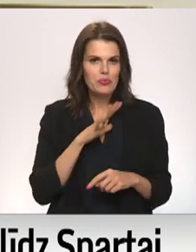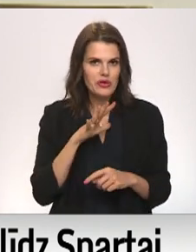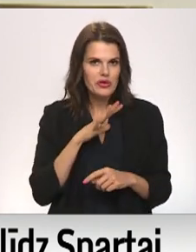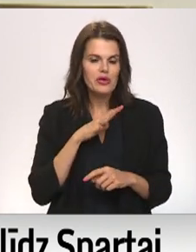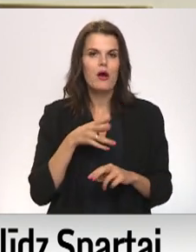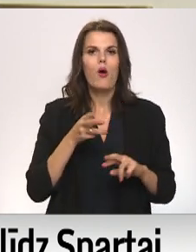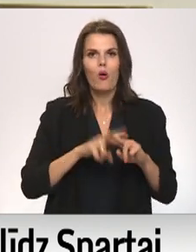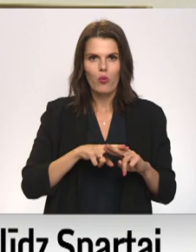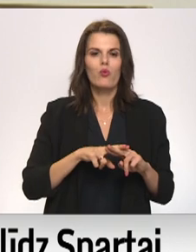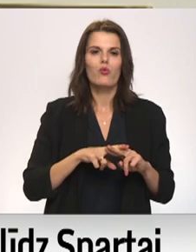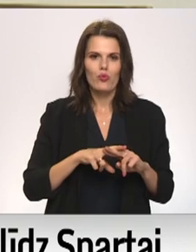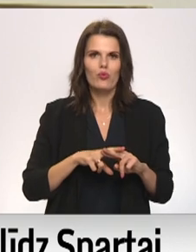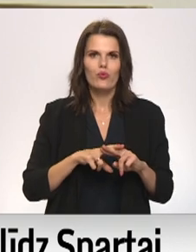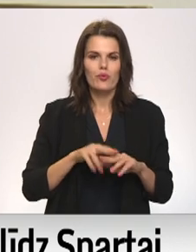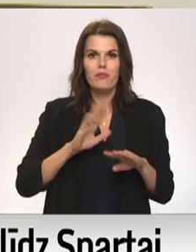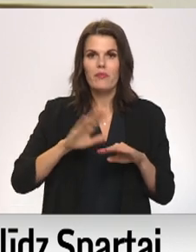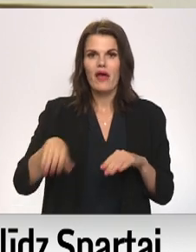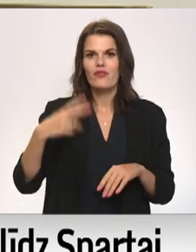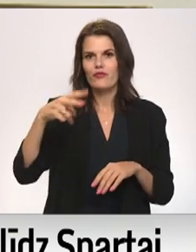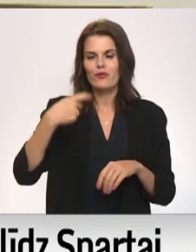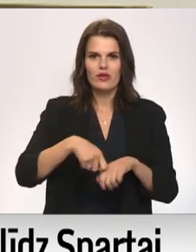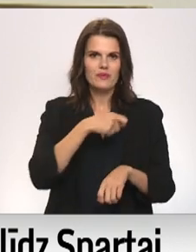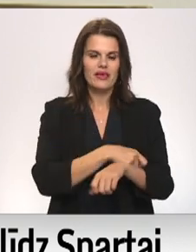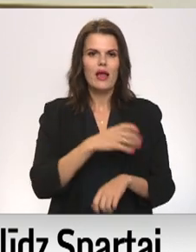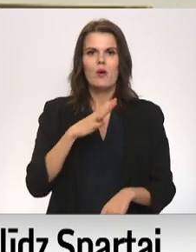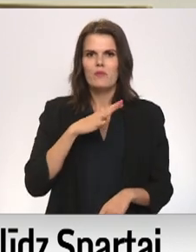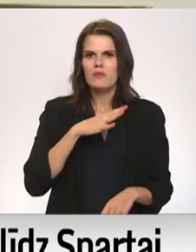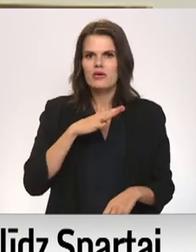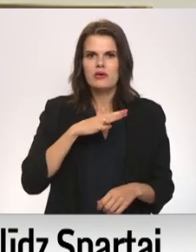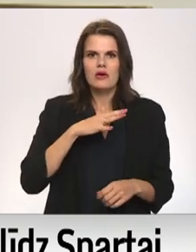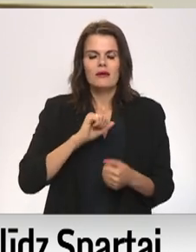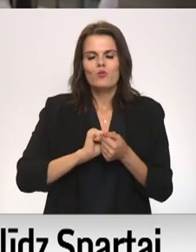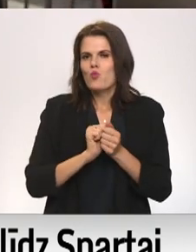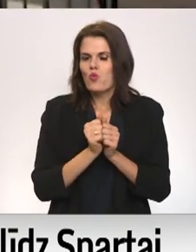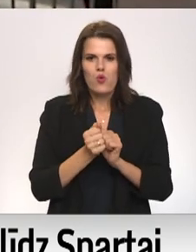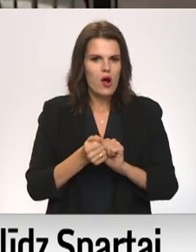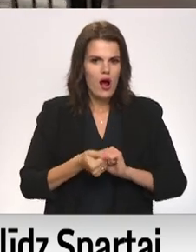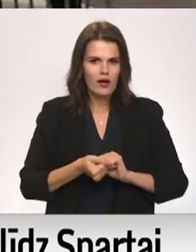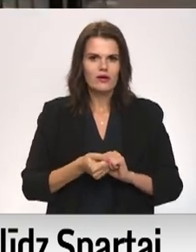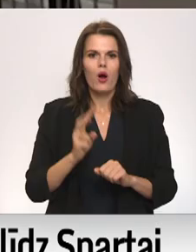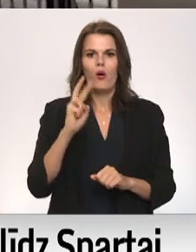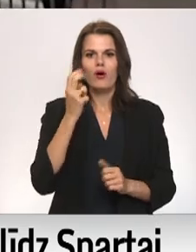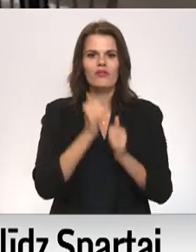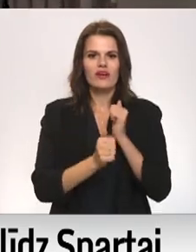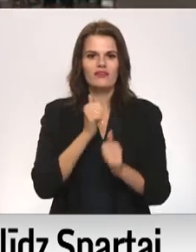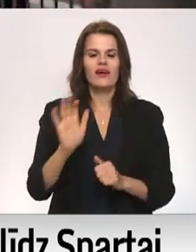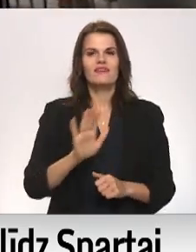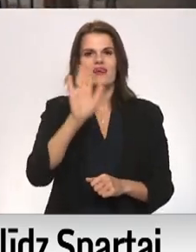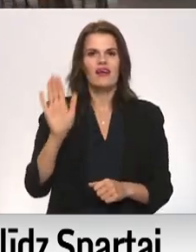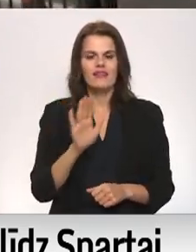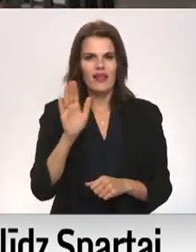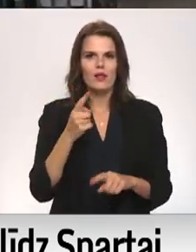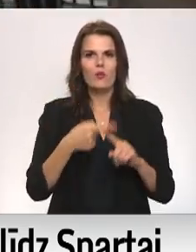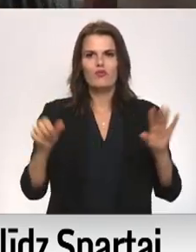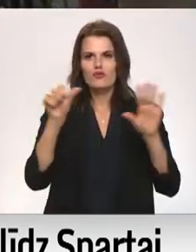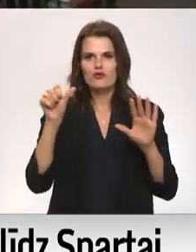Un tad jau pavisam pēdējie 20 km bija tāda pilnīgā izdzīvošana. Otrajā sacensību dienā apus 6